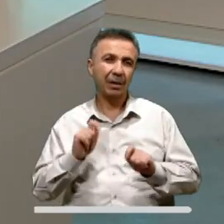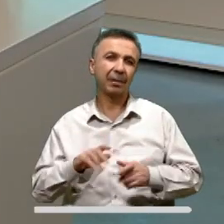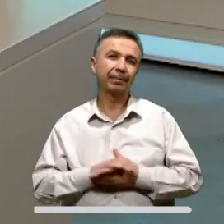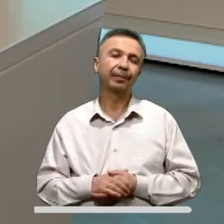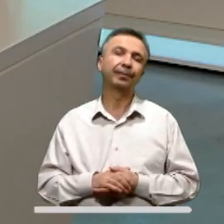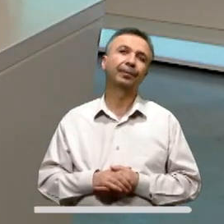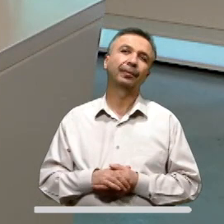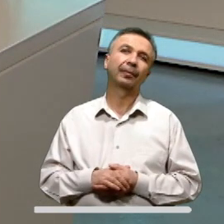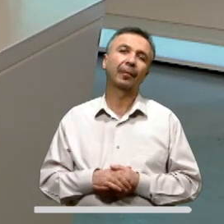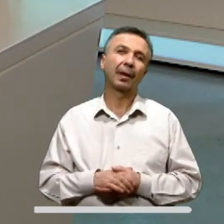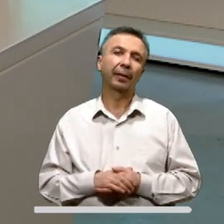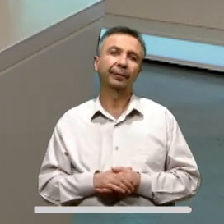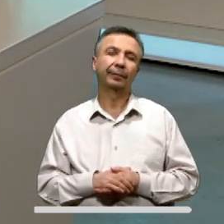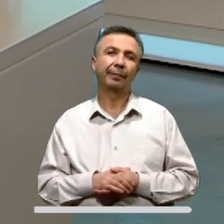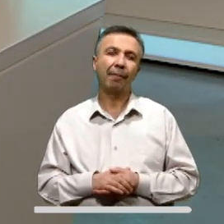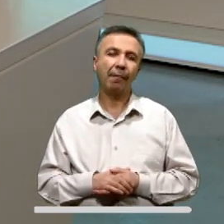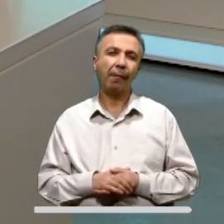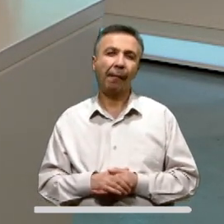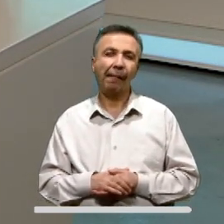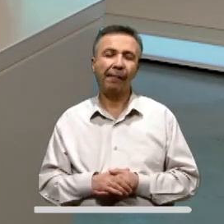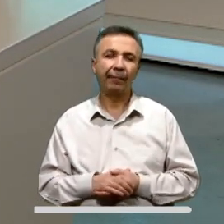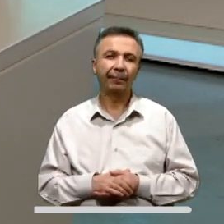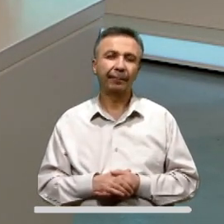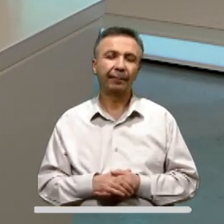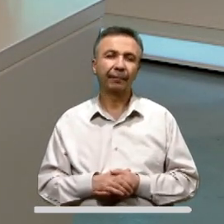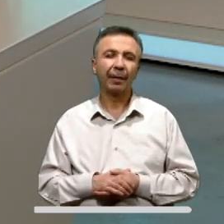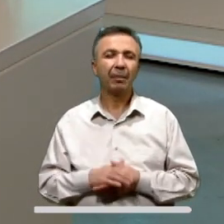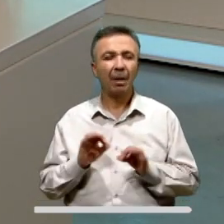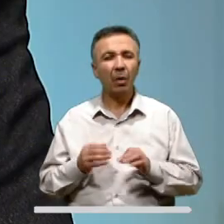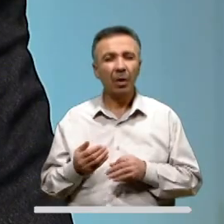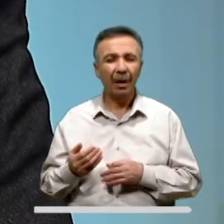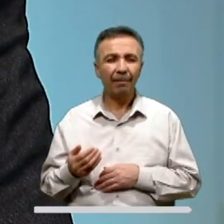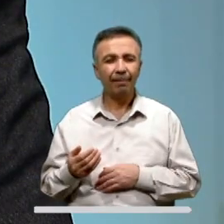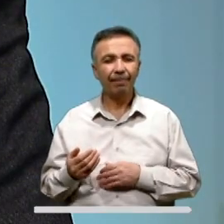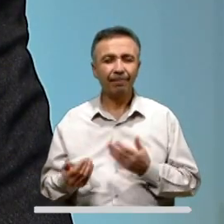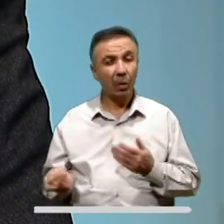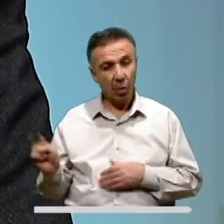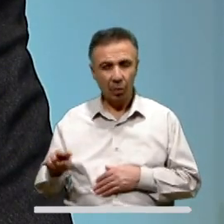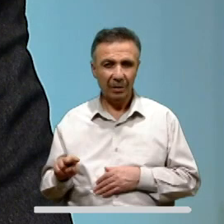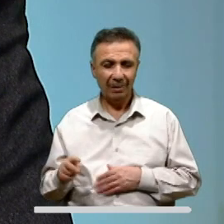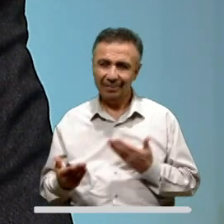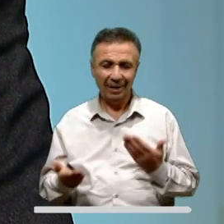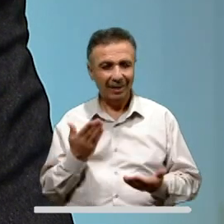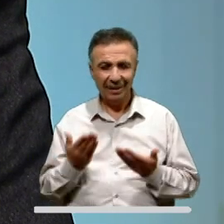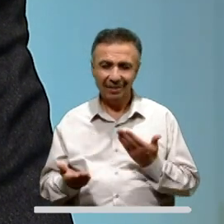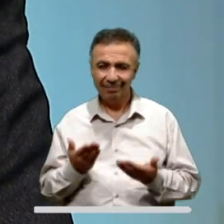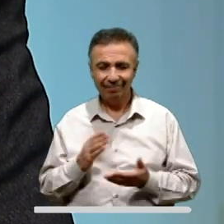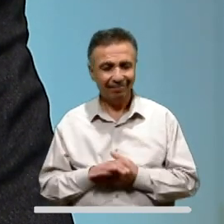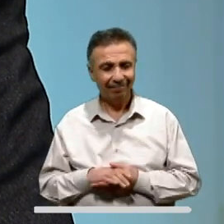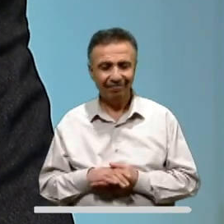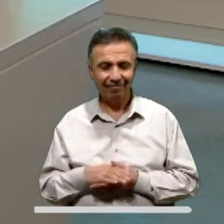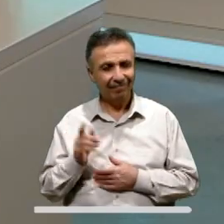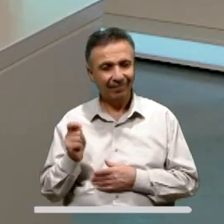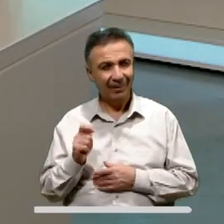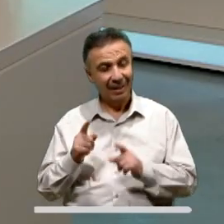hocam. Ama bir de böyle yapmadan ahirete gidilirse ne olur? Ha, o zaman asıl kayıp, değil mi? Biz